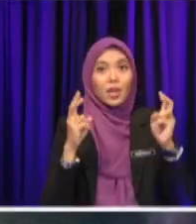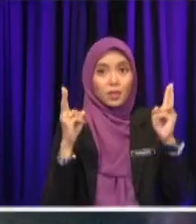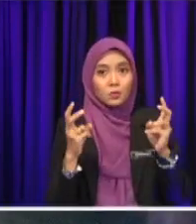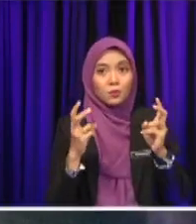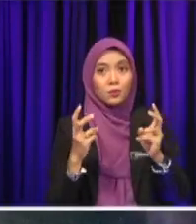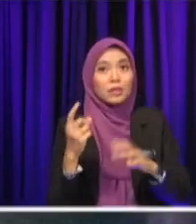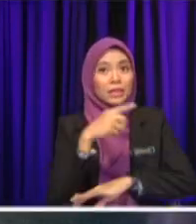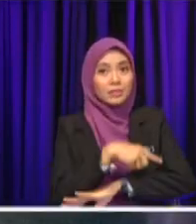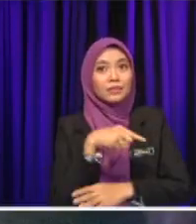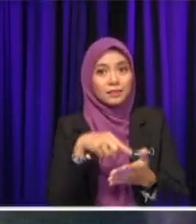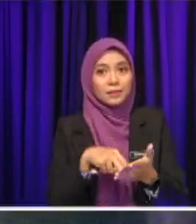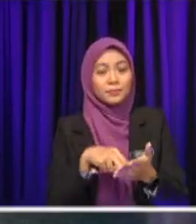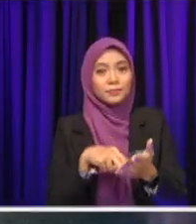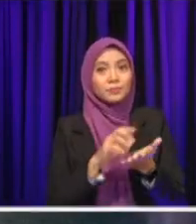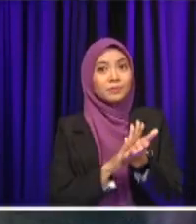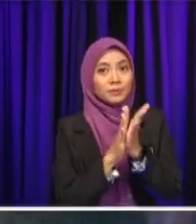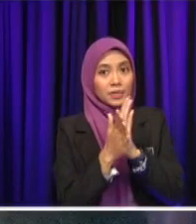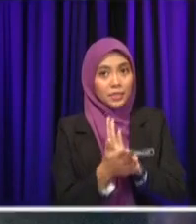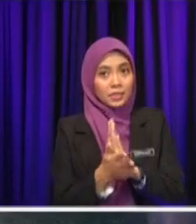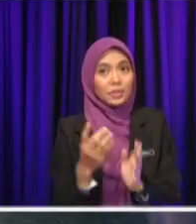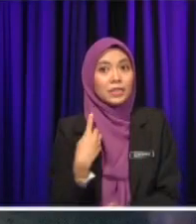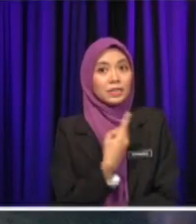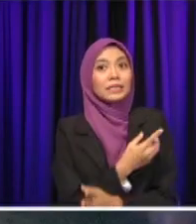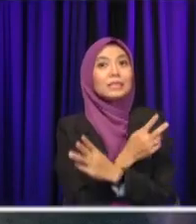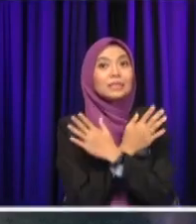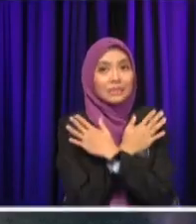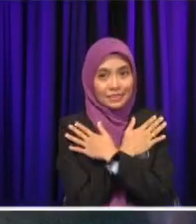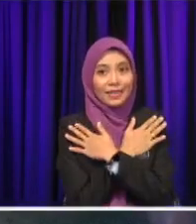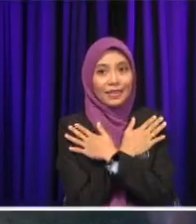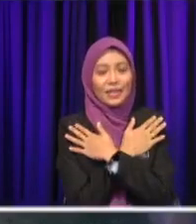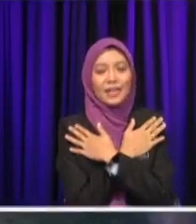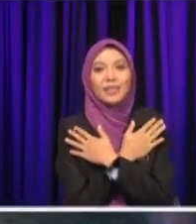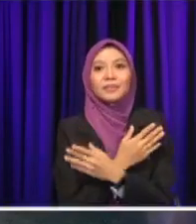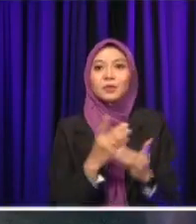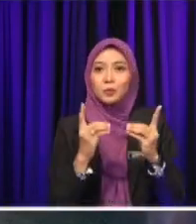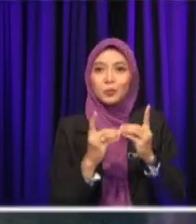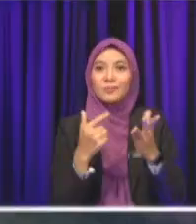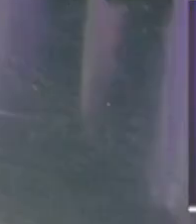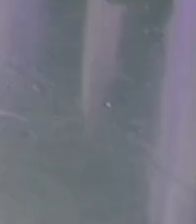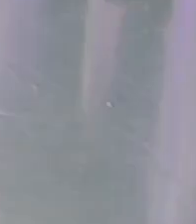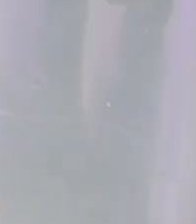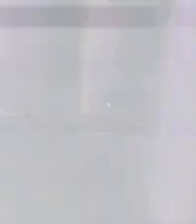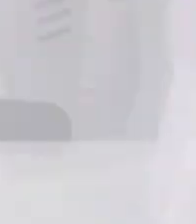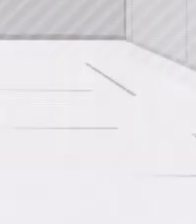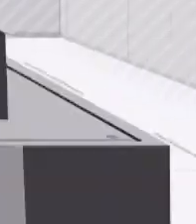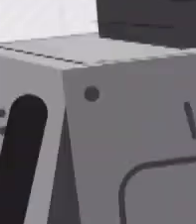Baik cikgu, kita nak berehat seketika. Para penonton jangan ke mana-mana, kembali selepas ini di Didik TV KPM.